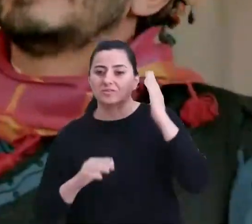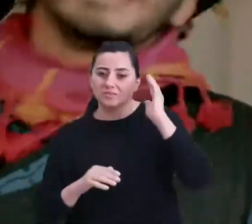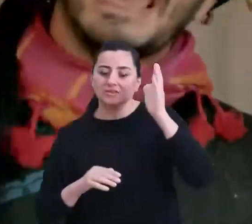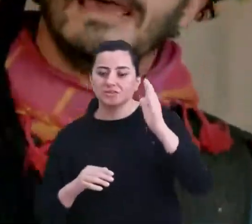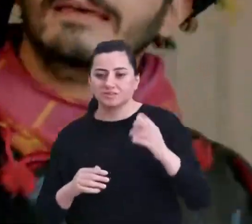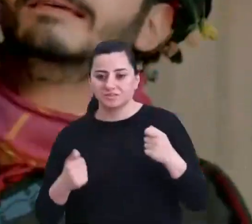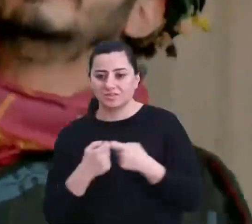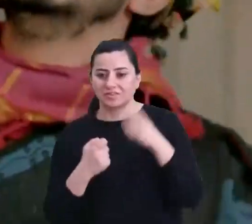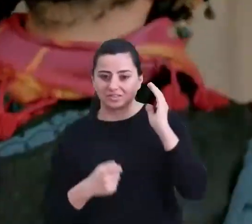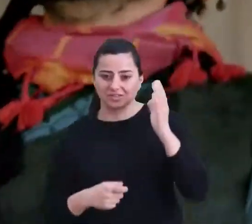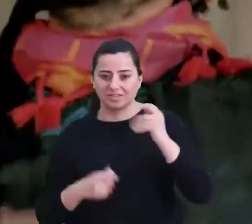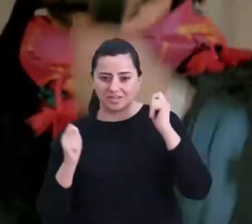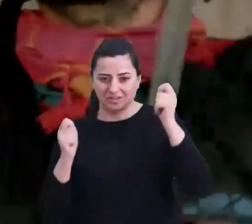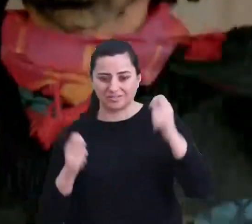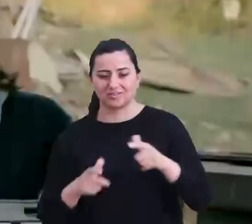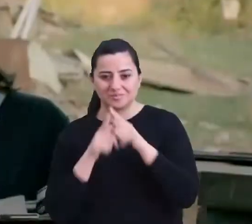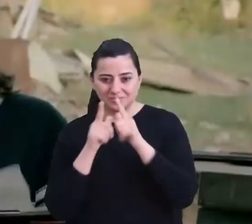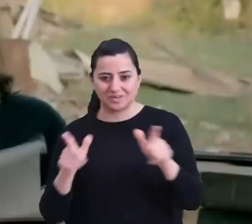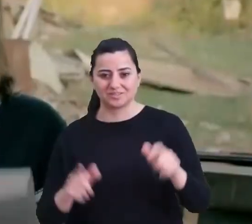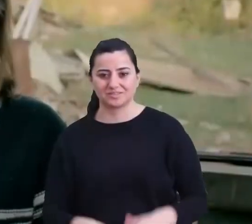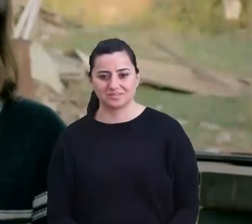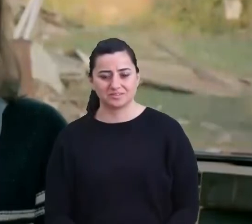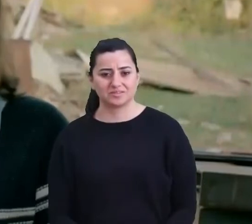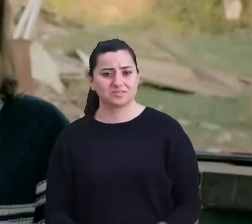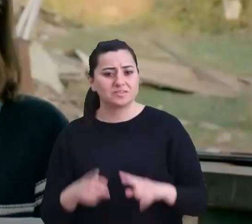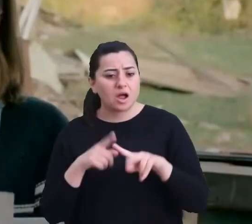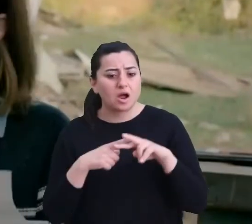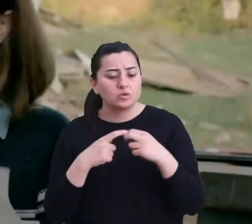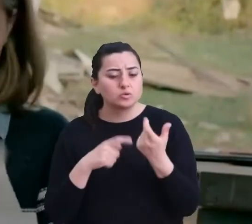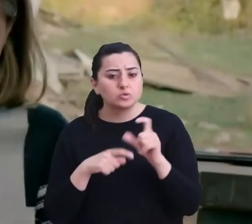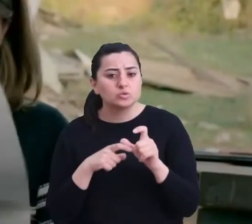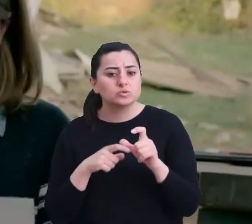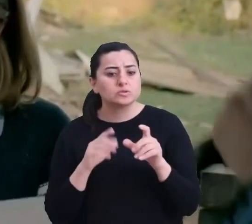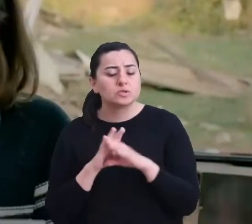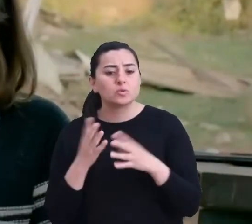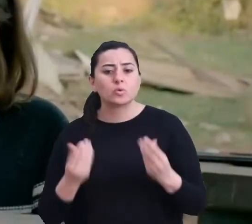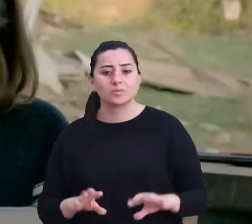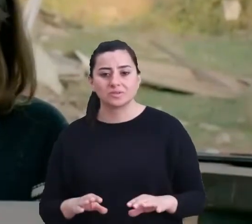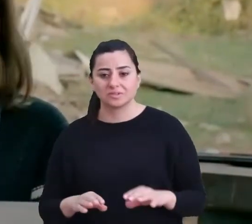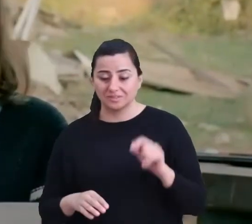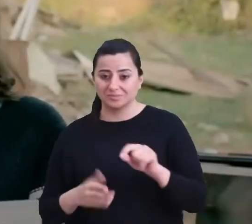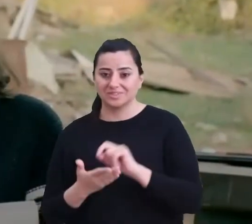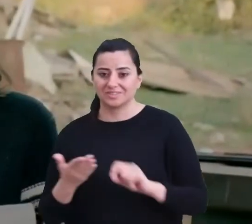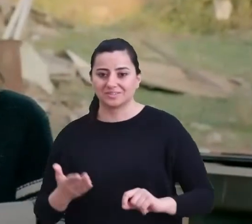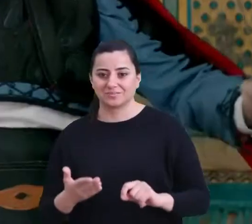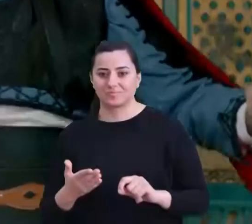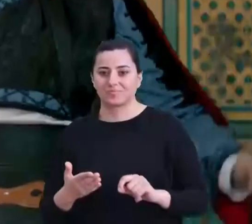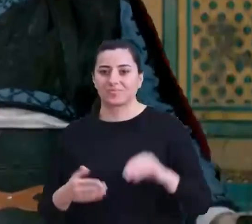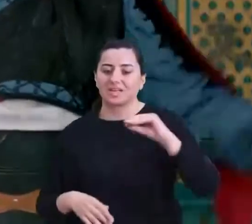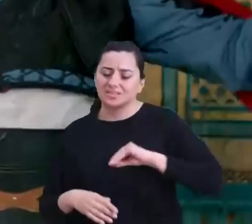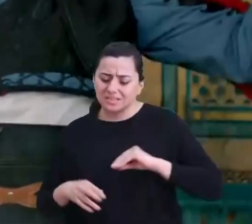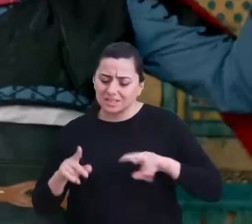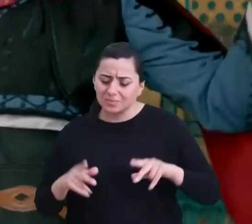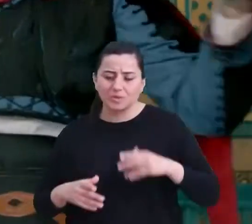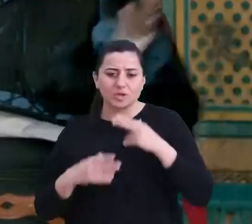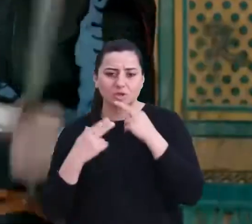Taarruza geçirmedi. Kılıçlarını çıkardılar. İyi de taarruz sahnesini daha yazmadık biz. Doğaçlıyız hocam. İçimizden geldiği